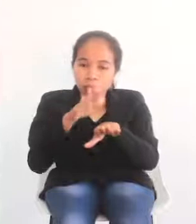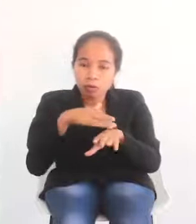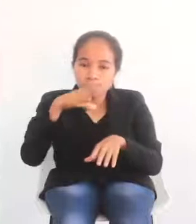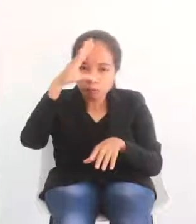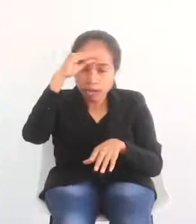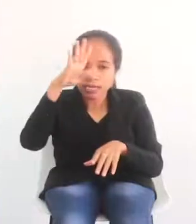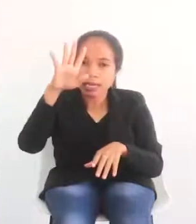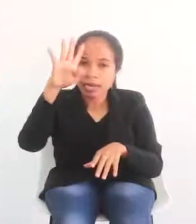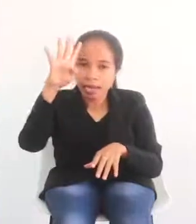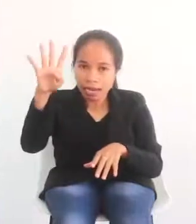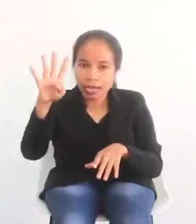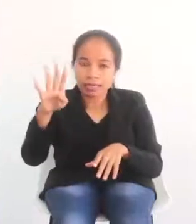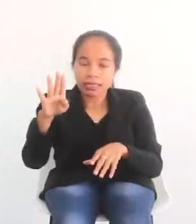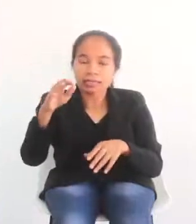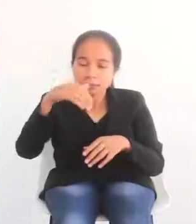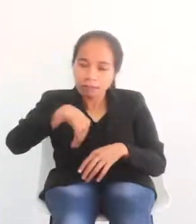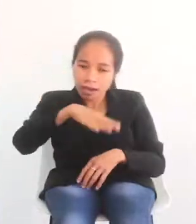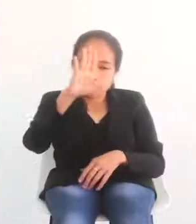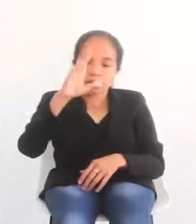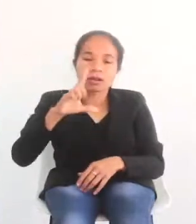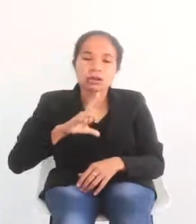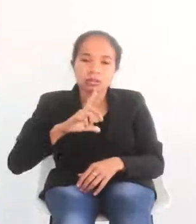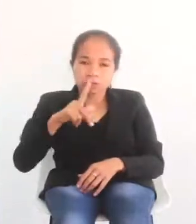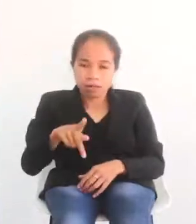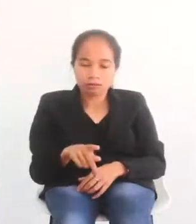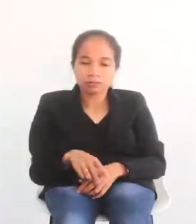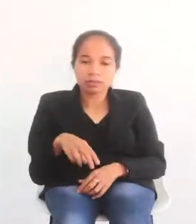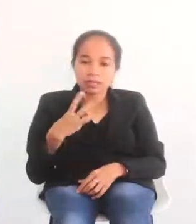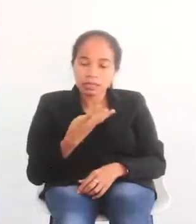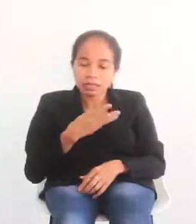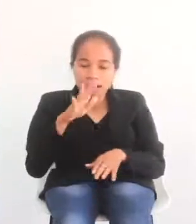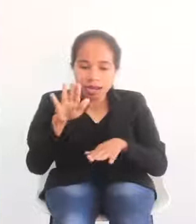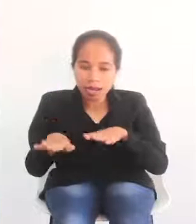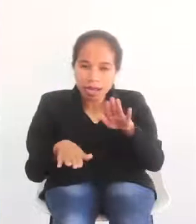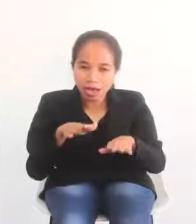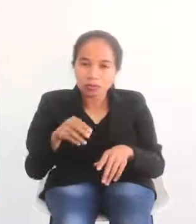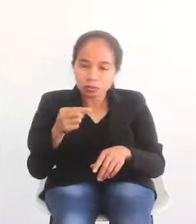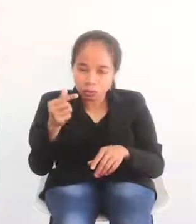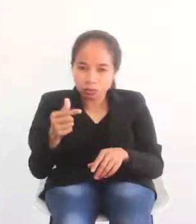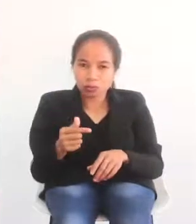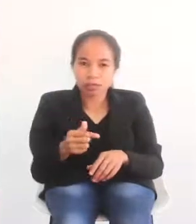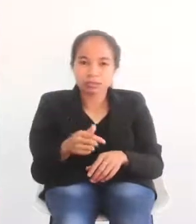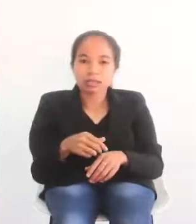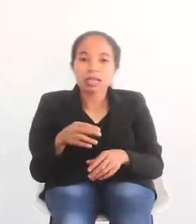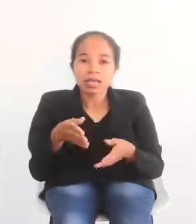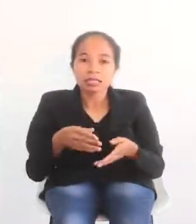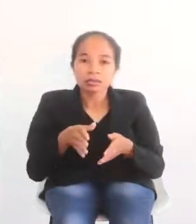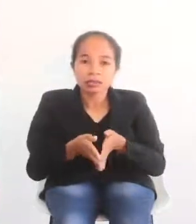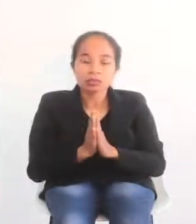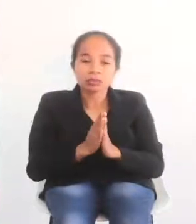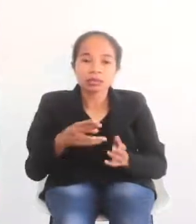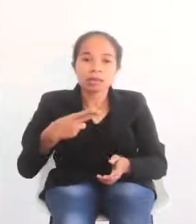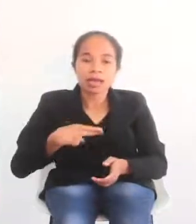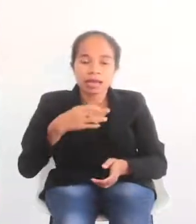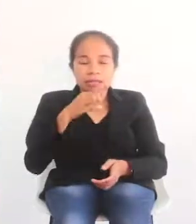basira katak ita fila ona ba vila. Ita lao ituan Antoninu husu atu basoebe.